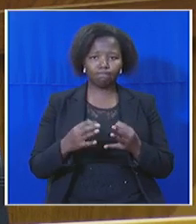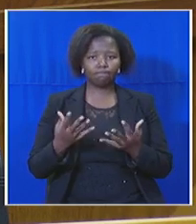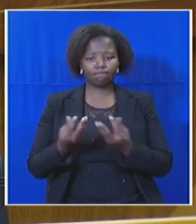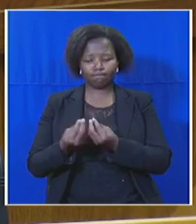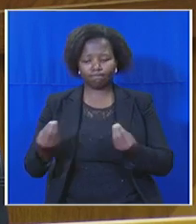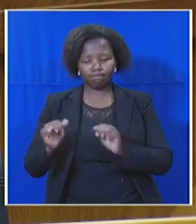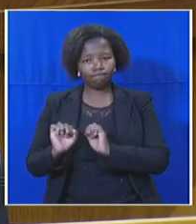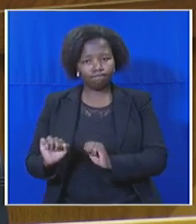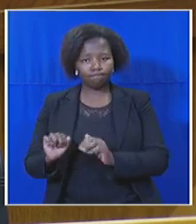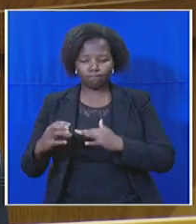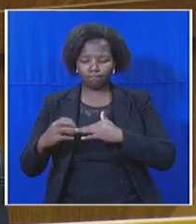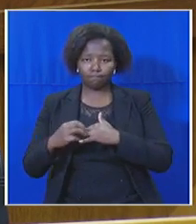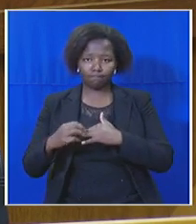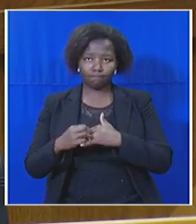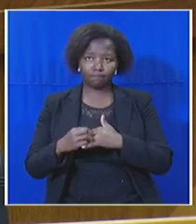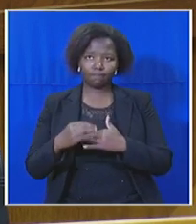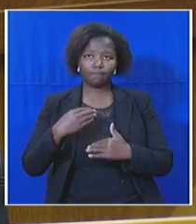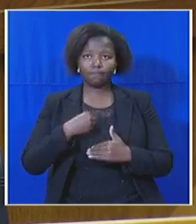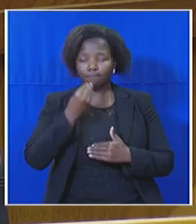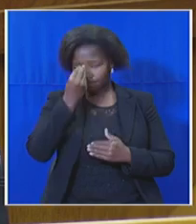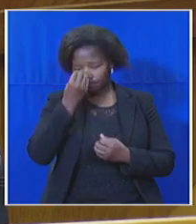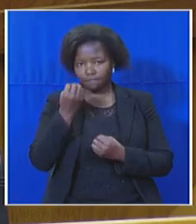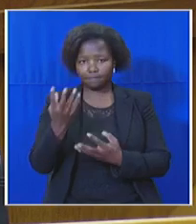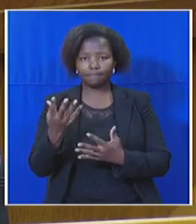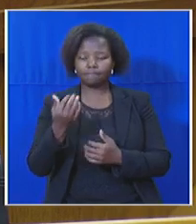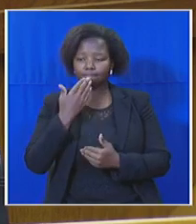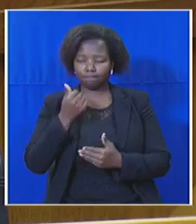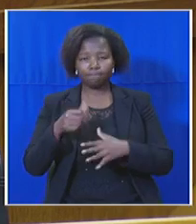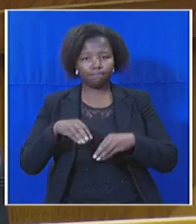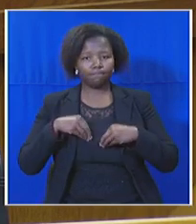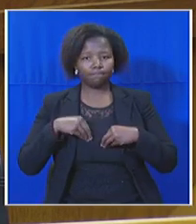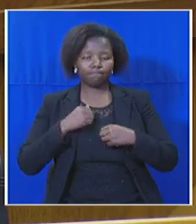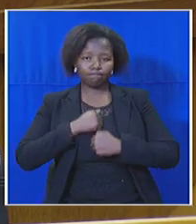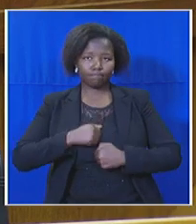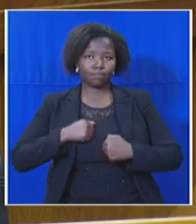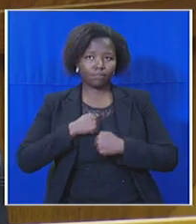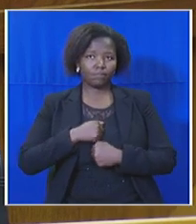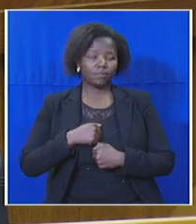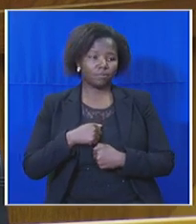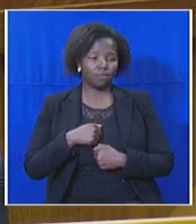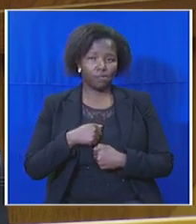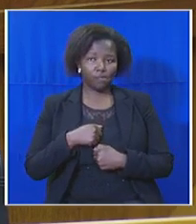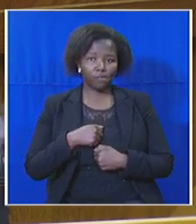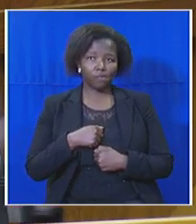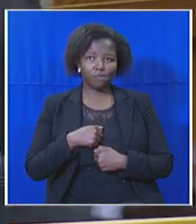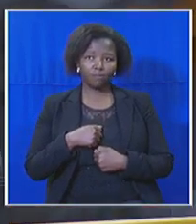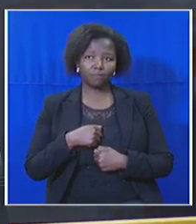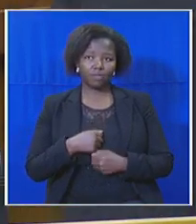amukeli i ndlela ya hinkwerhu. May his soul rest in peace. Thank you.